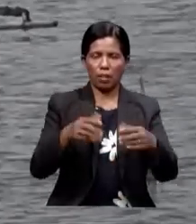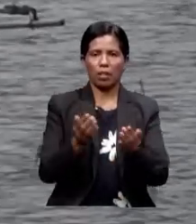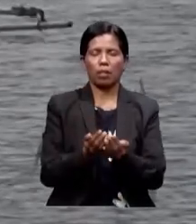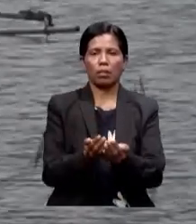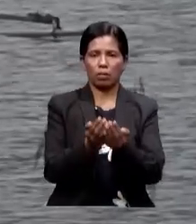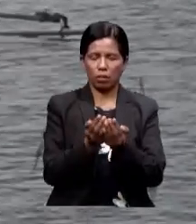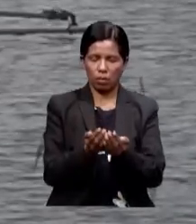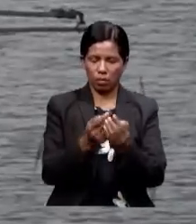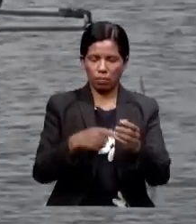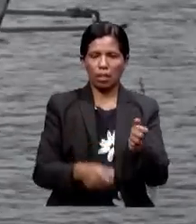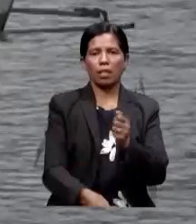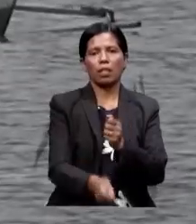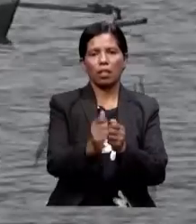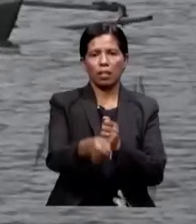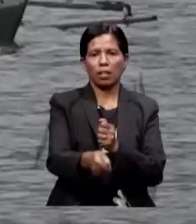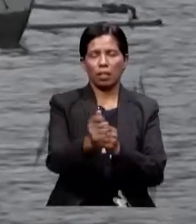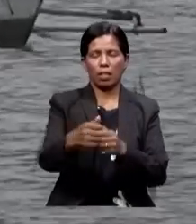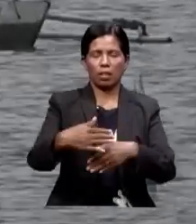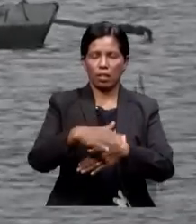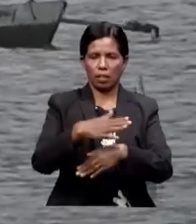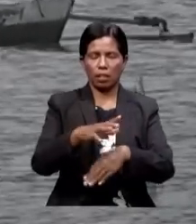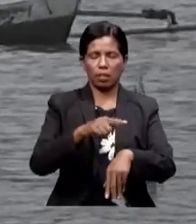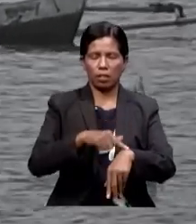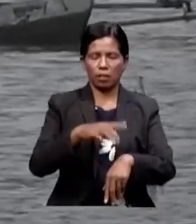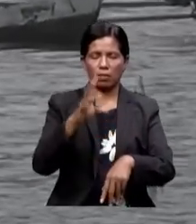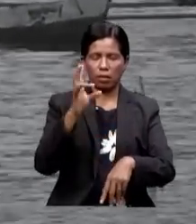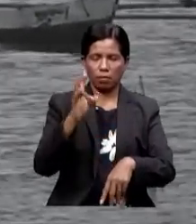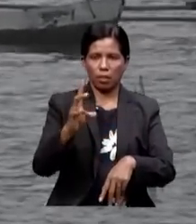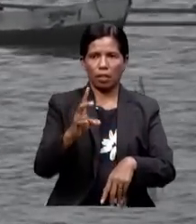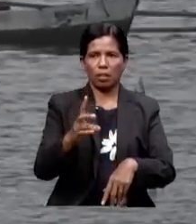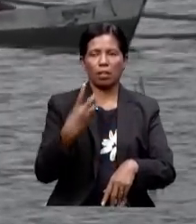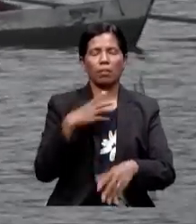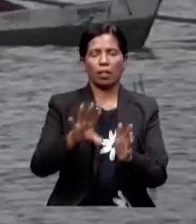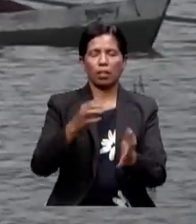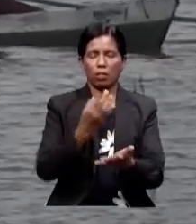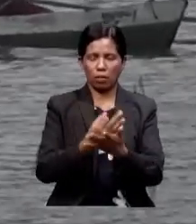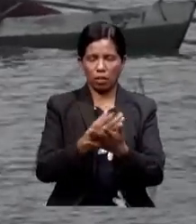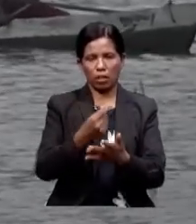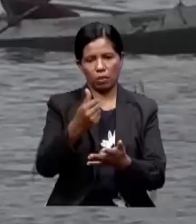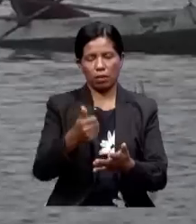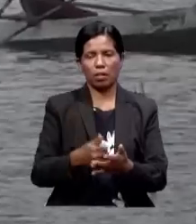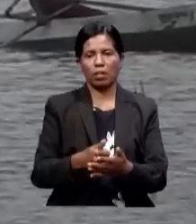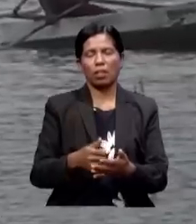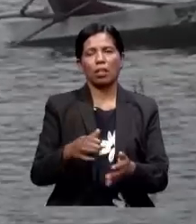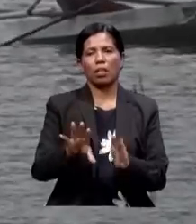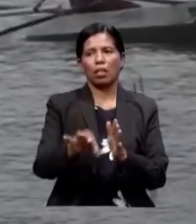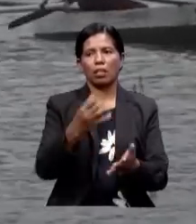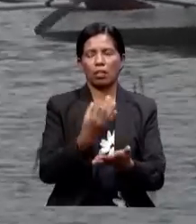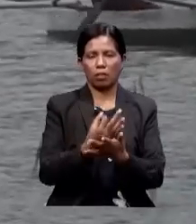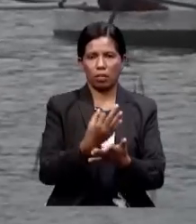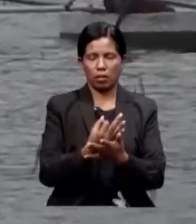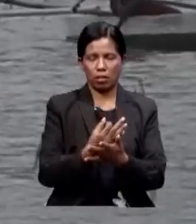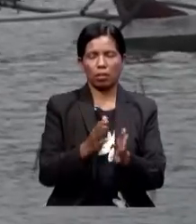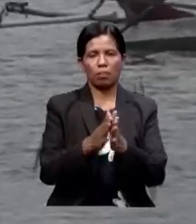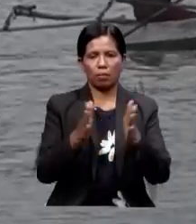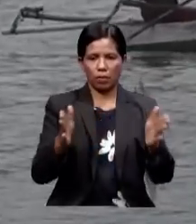kain tu kusia tu walu sene anin tama pilona hetan itu am pilona paling mais mi hetan mana ita hetan sorti dia ikan botan